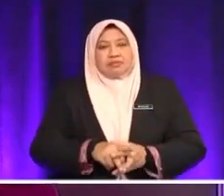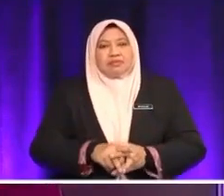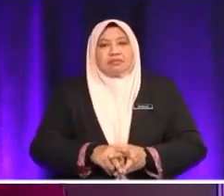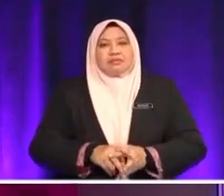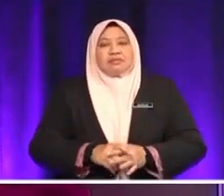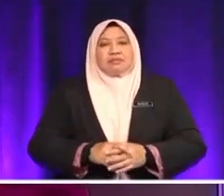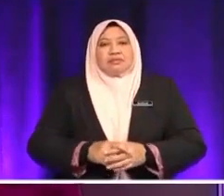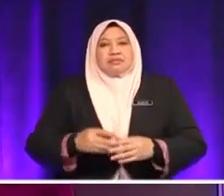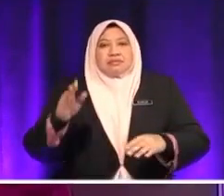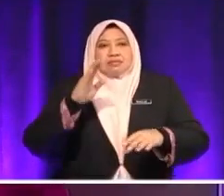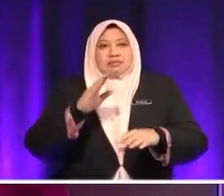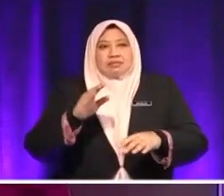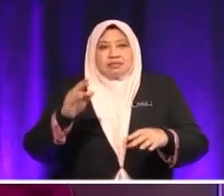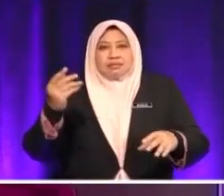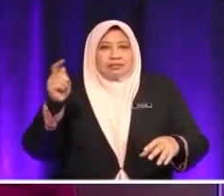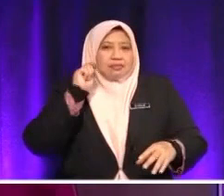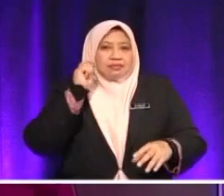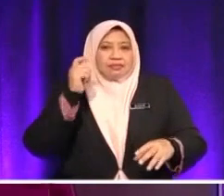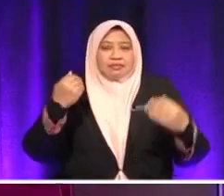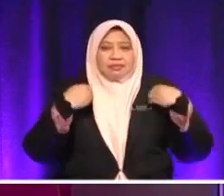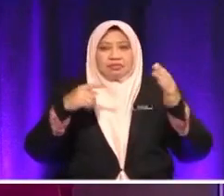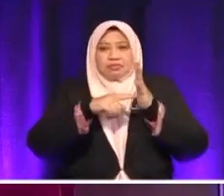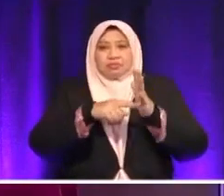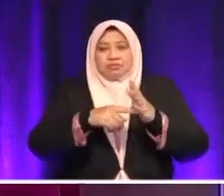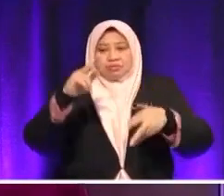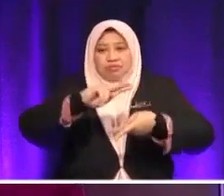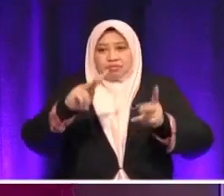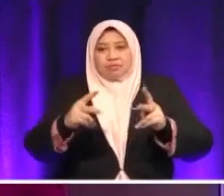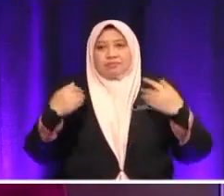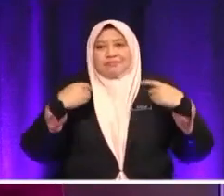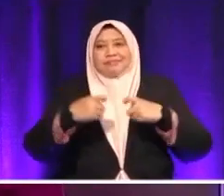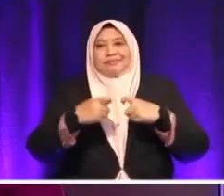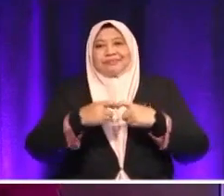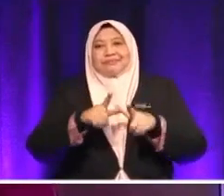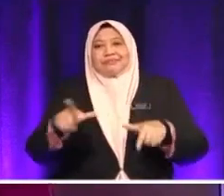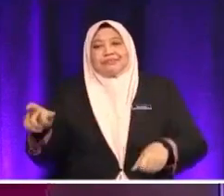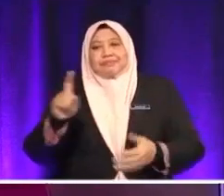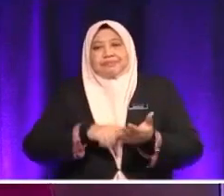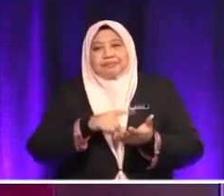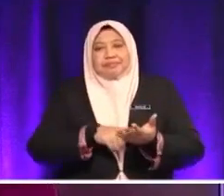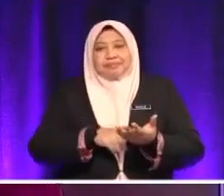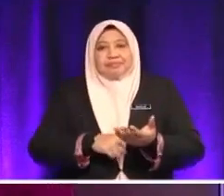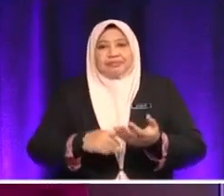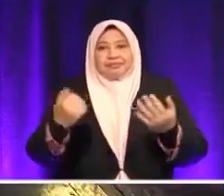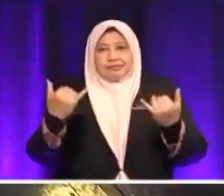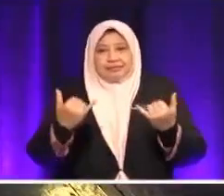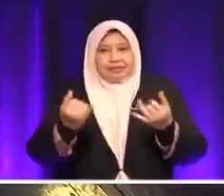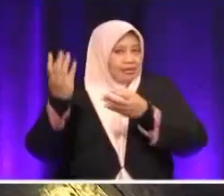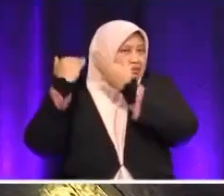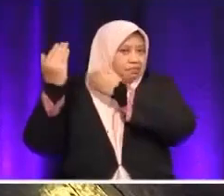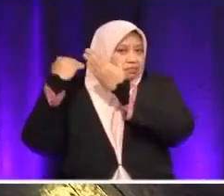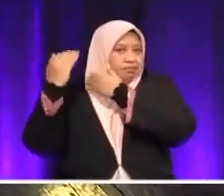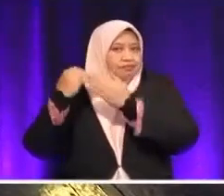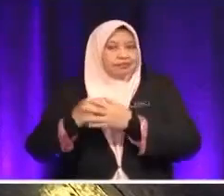tadi Hanin lah itulah inilah Oke jadi kita nak imbas kembali